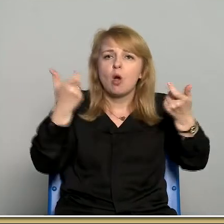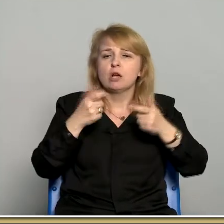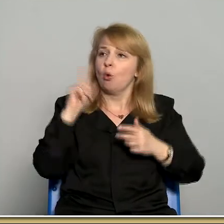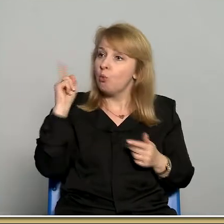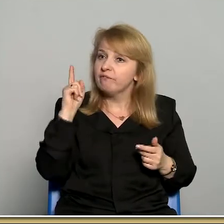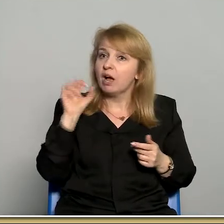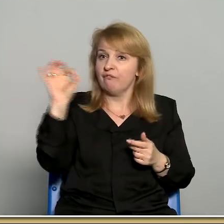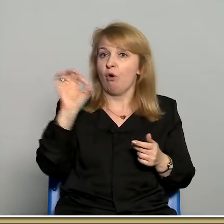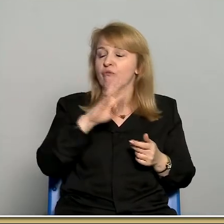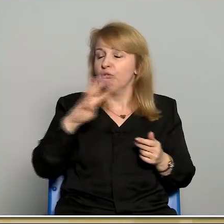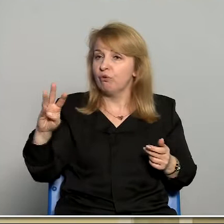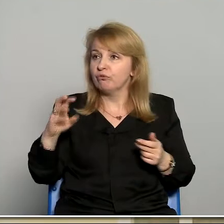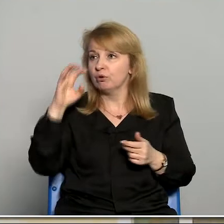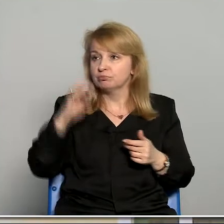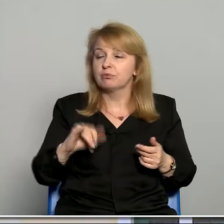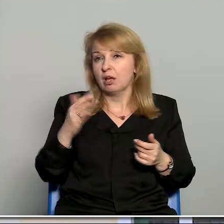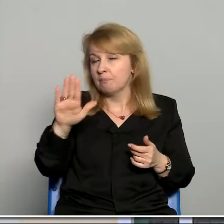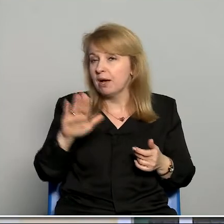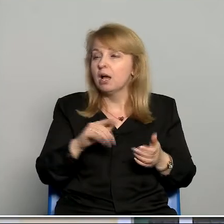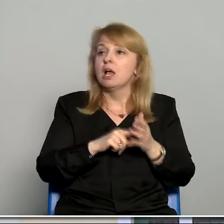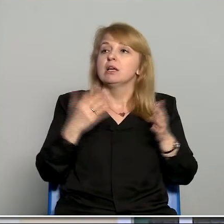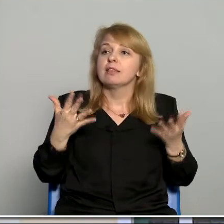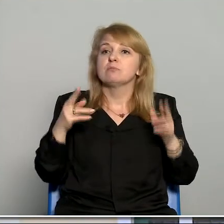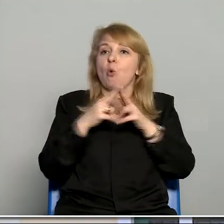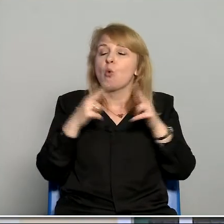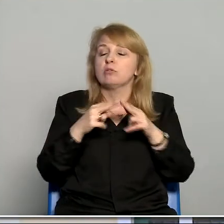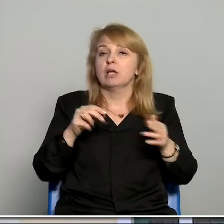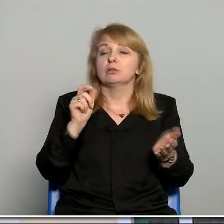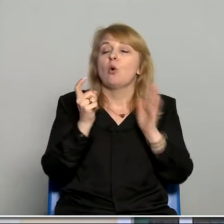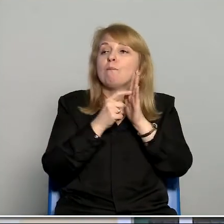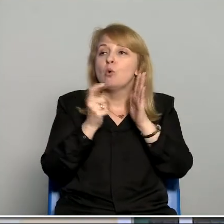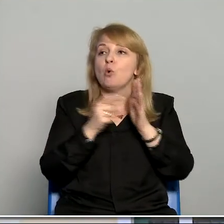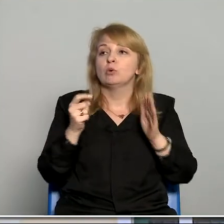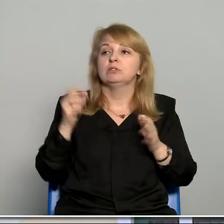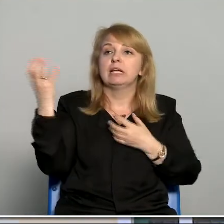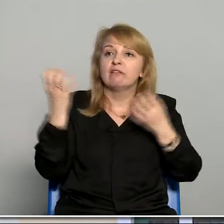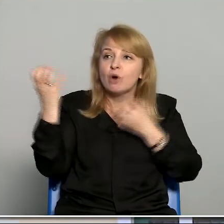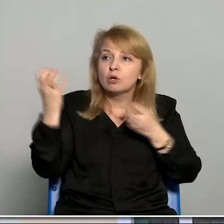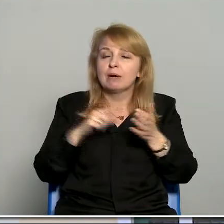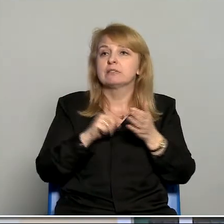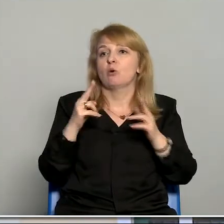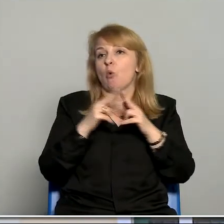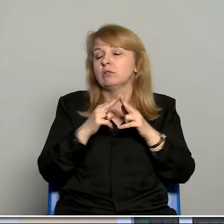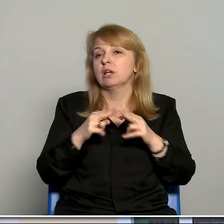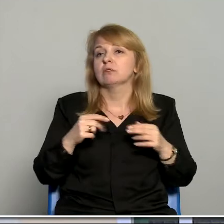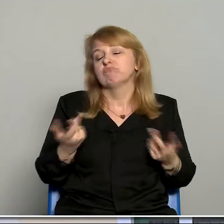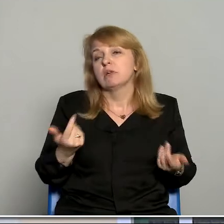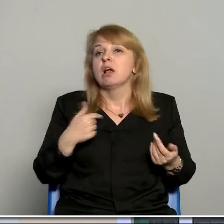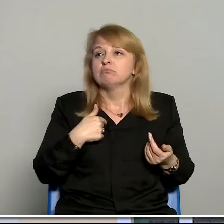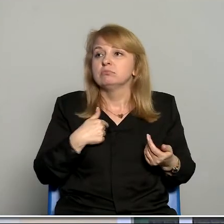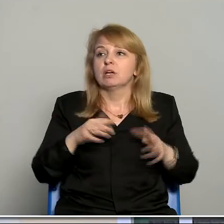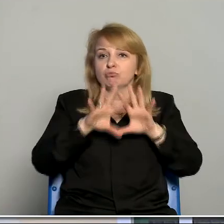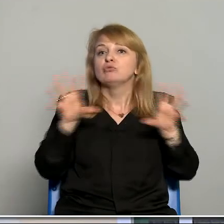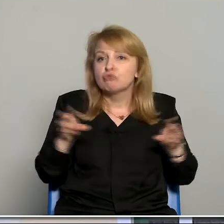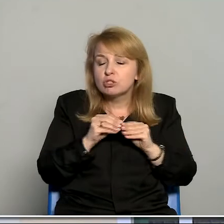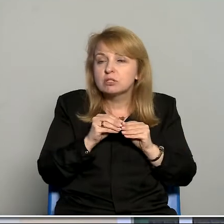do strony internetowej, zachęcam do kontaktu z punktami informacyjnymi i z mojej strony proszę Państwa to